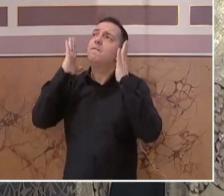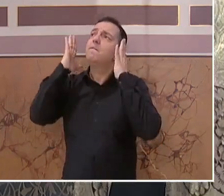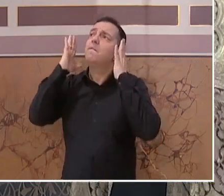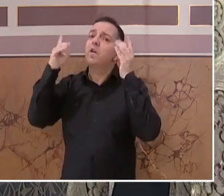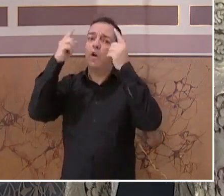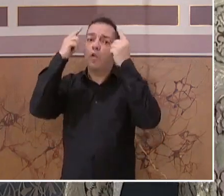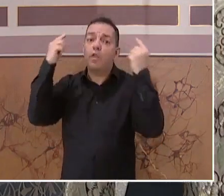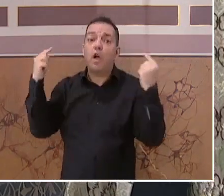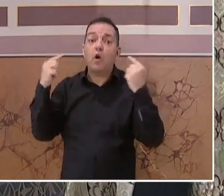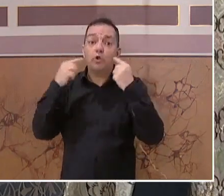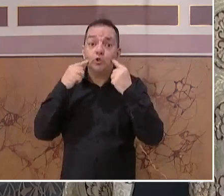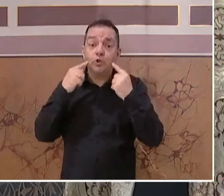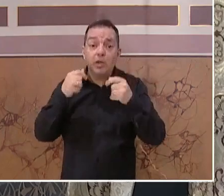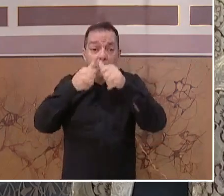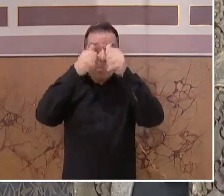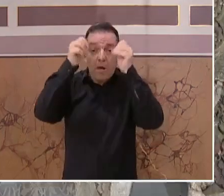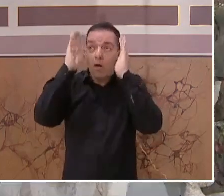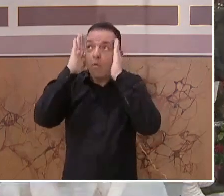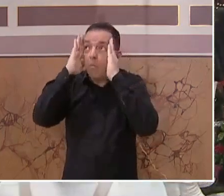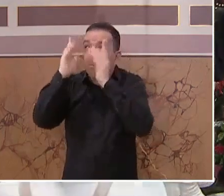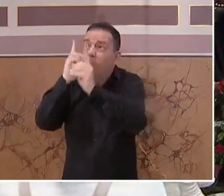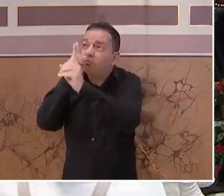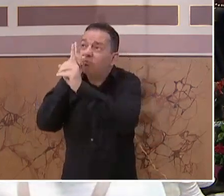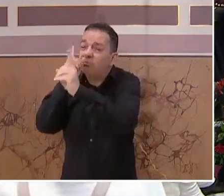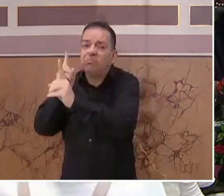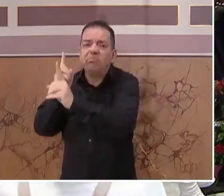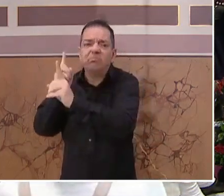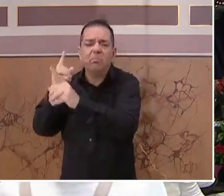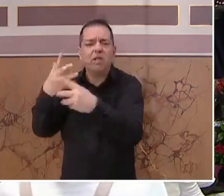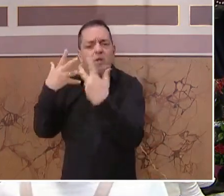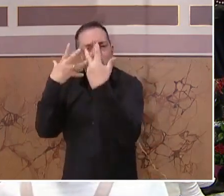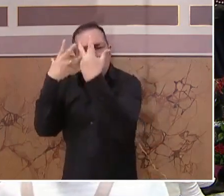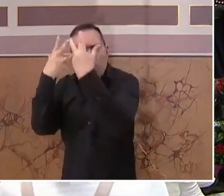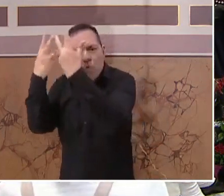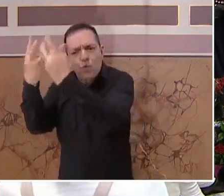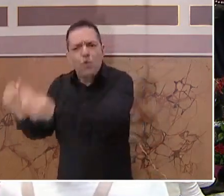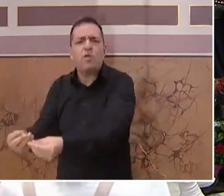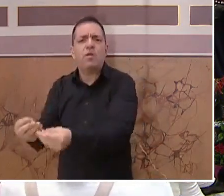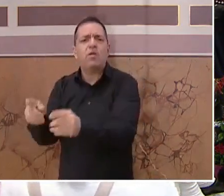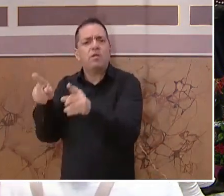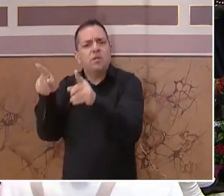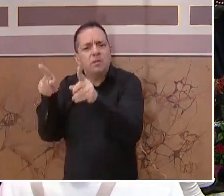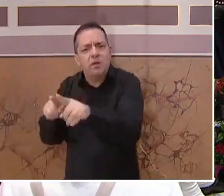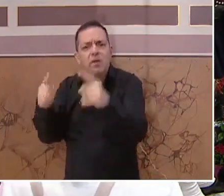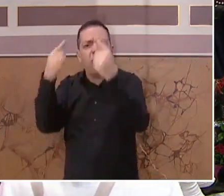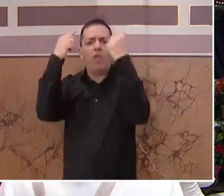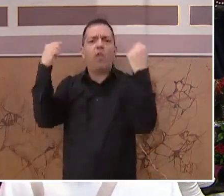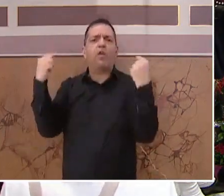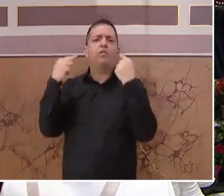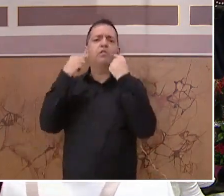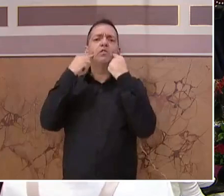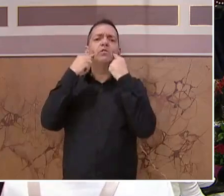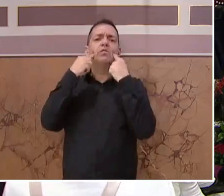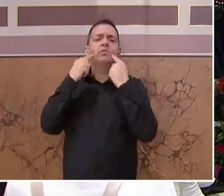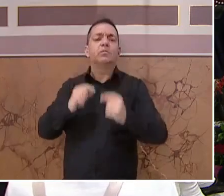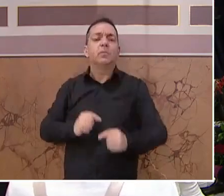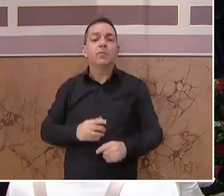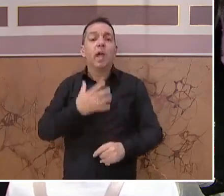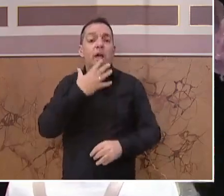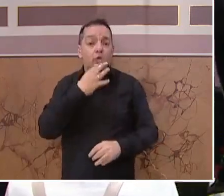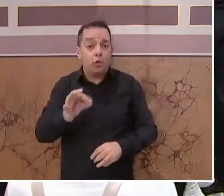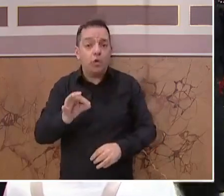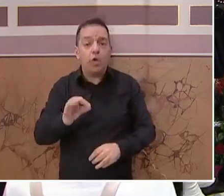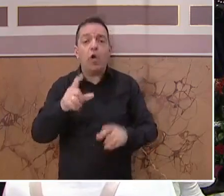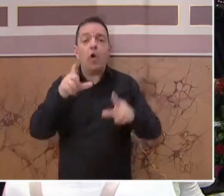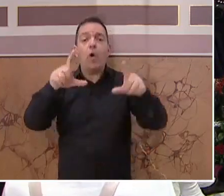και αφοσιώθηκε απολύτως σε Εκείνον. Γι' αυτό ο Άγιος